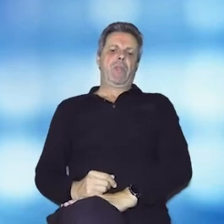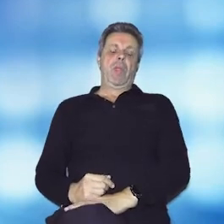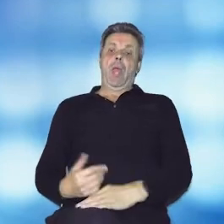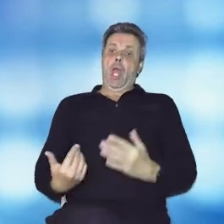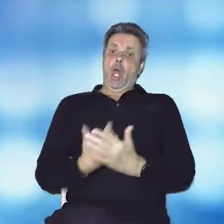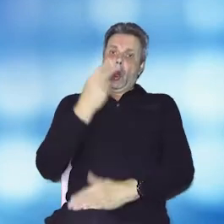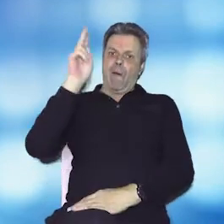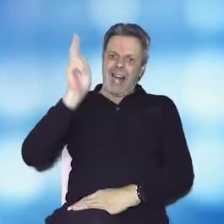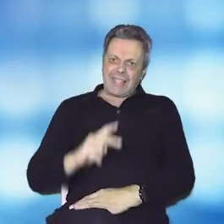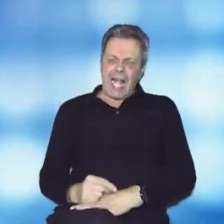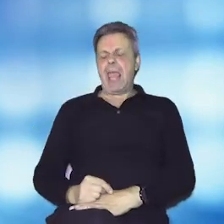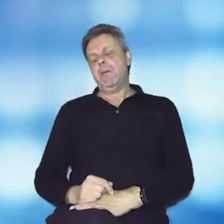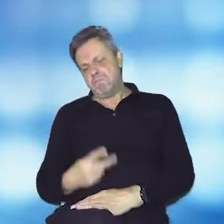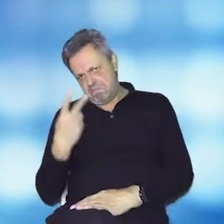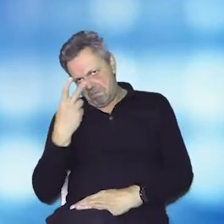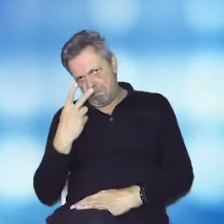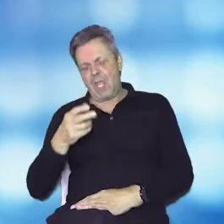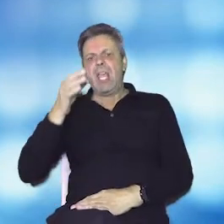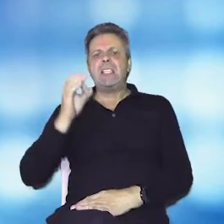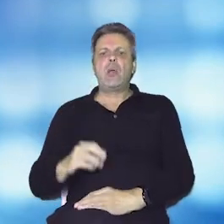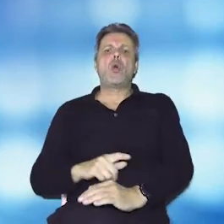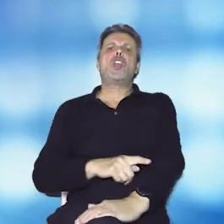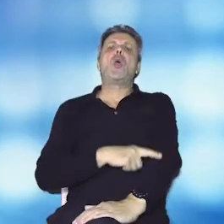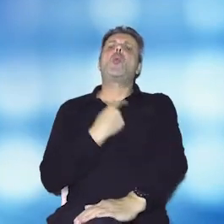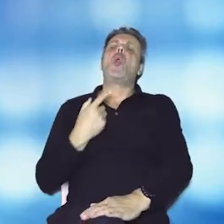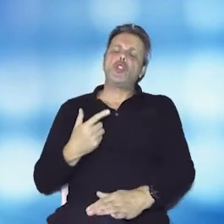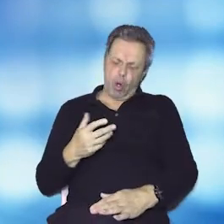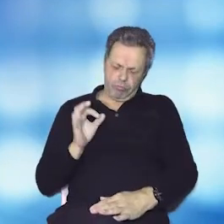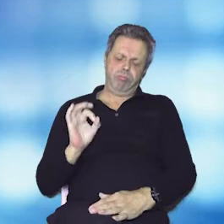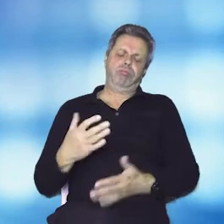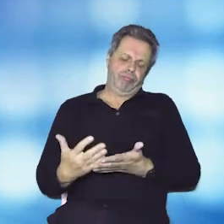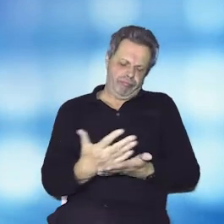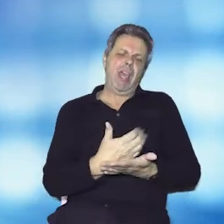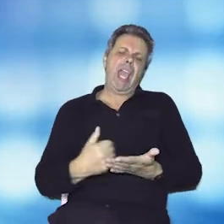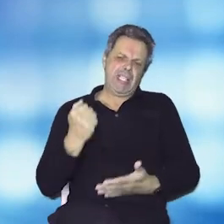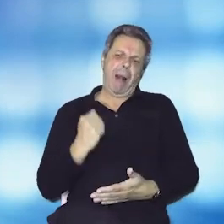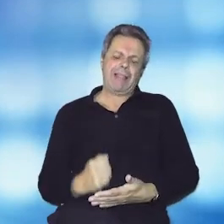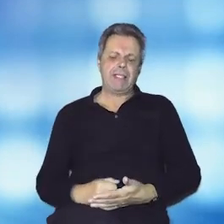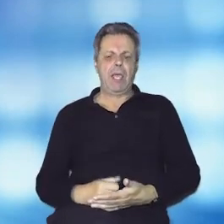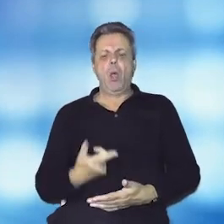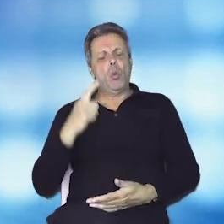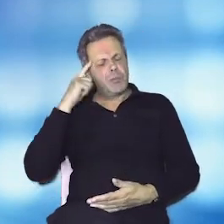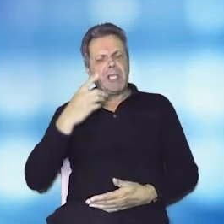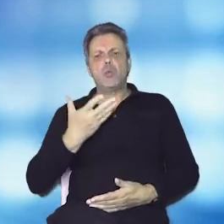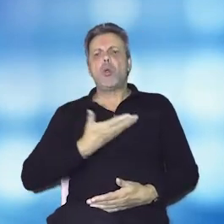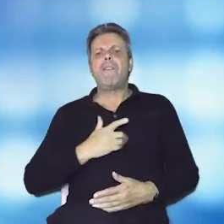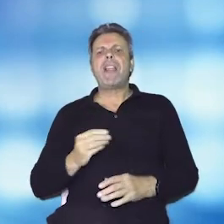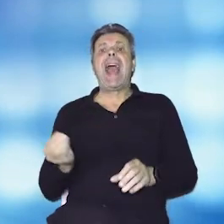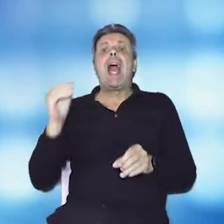Nove elektrane se sigurno dugoročno isplate, pogotovo u smislu dobivanja